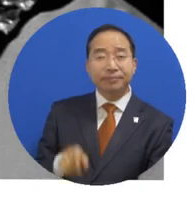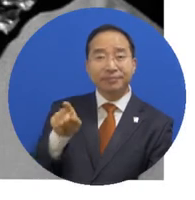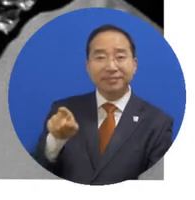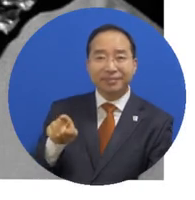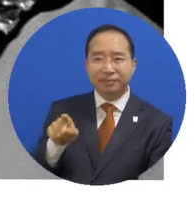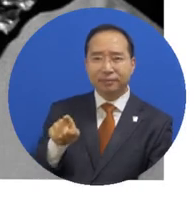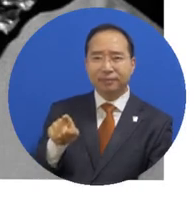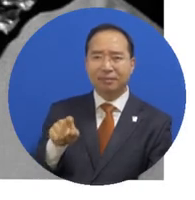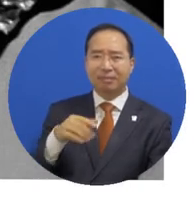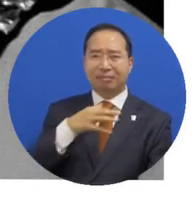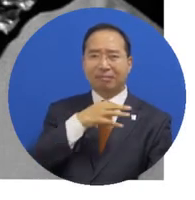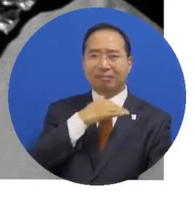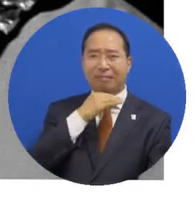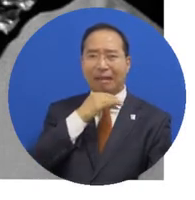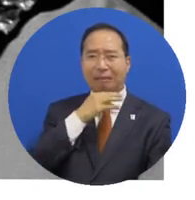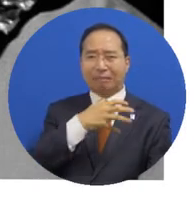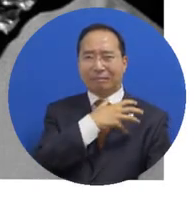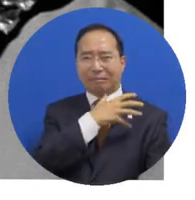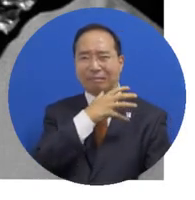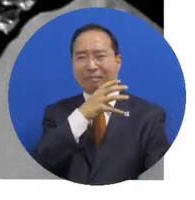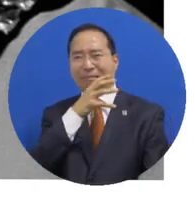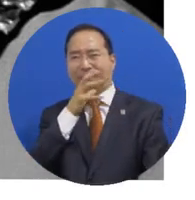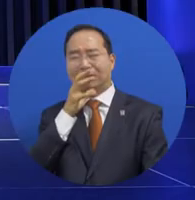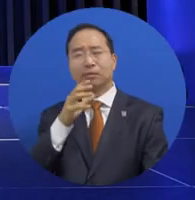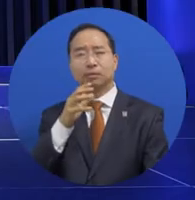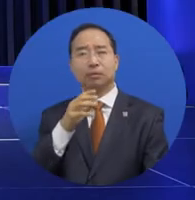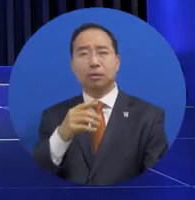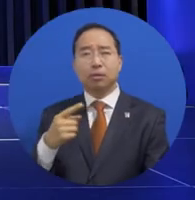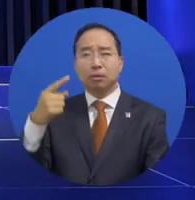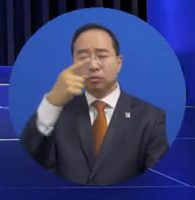카르멘 델로피체라는 최고령 모델인데요.